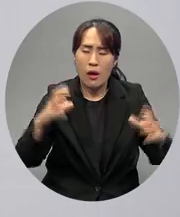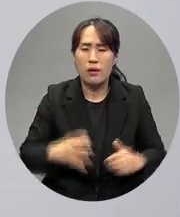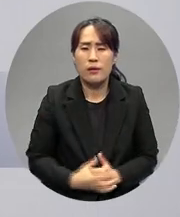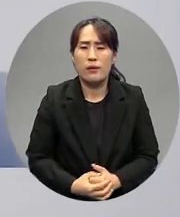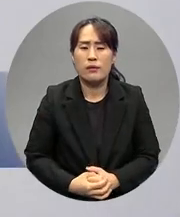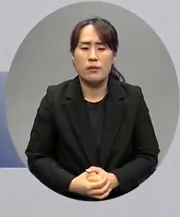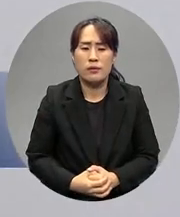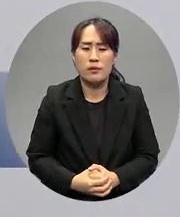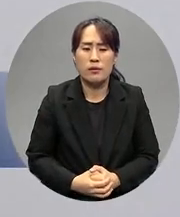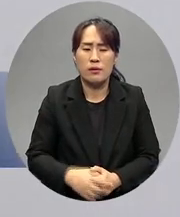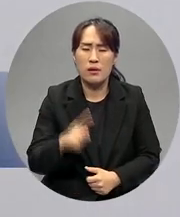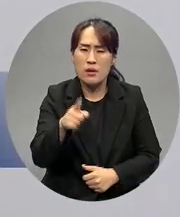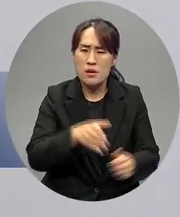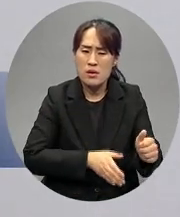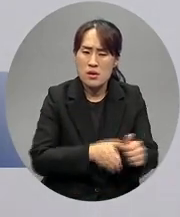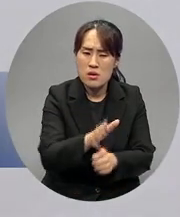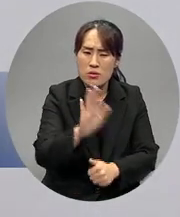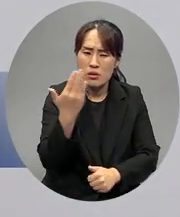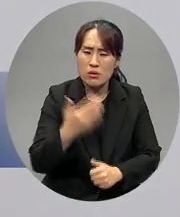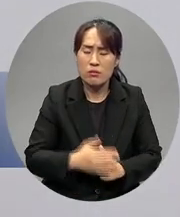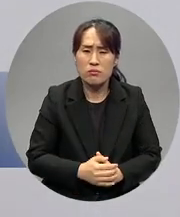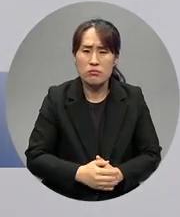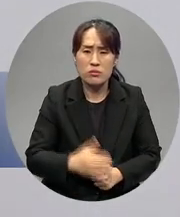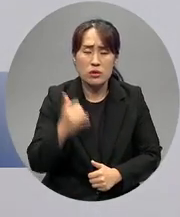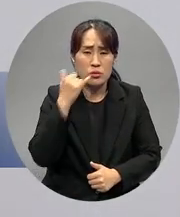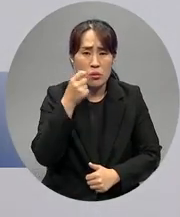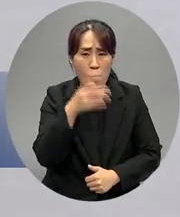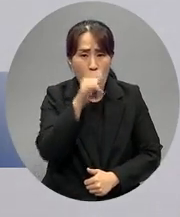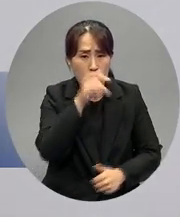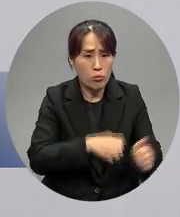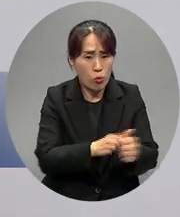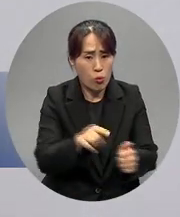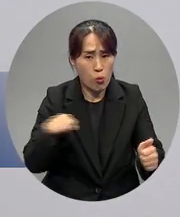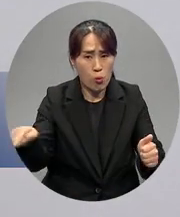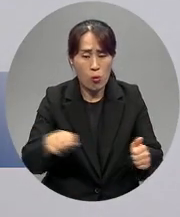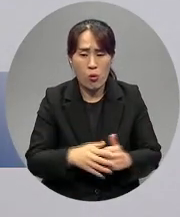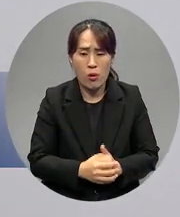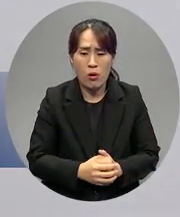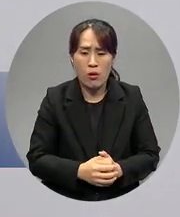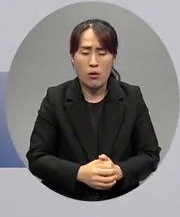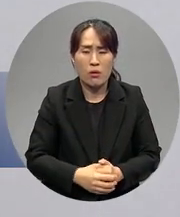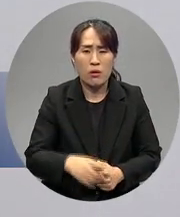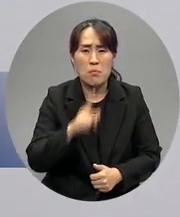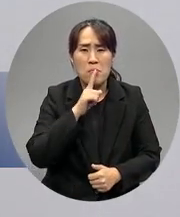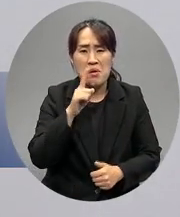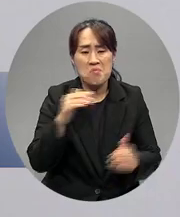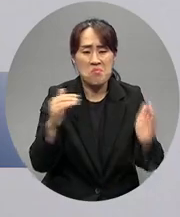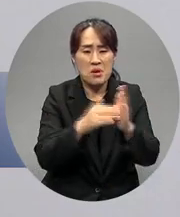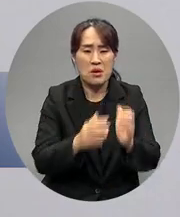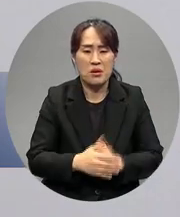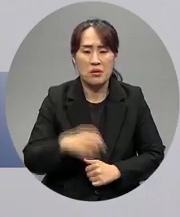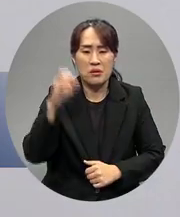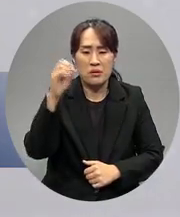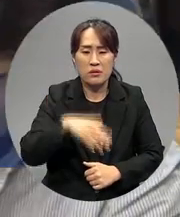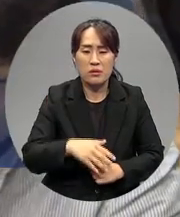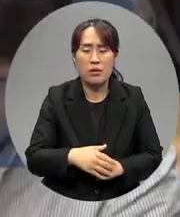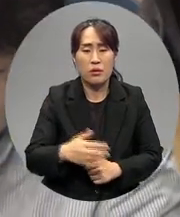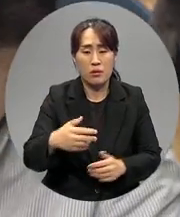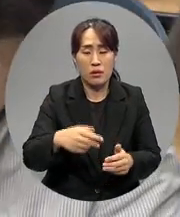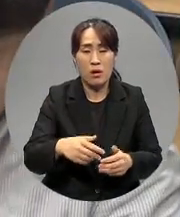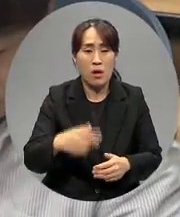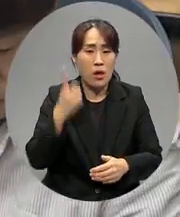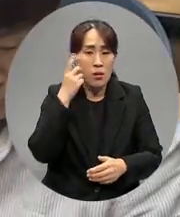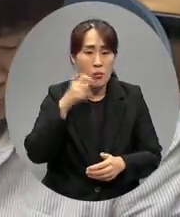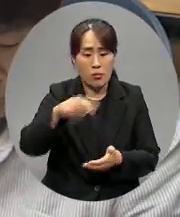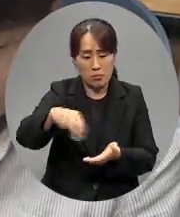손님 봐줘야 되겠어. 내가 전화번호가 있어야지 작업을 하든지 해야지. 내가 그냥 이렇게 얘기만 쉽게 그냥 넘어가는 말로 했더니 보내드렸더라고요.